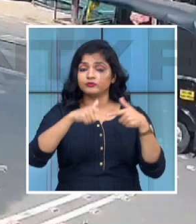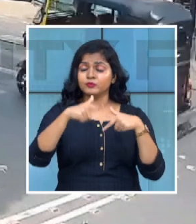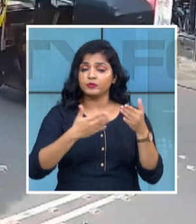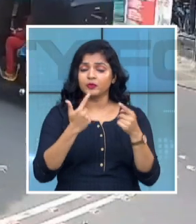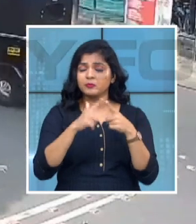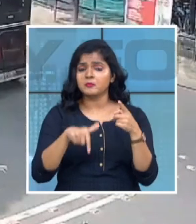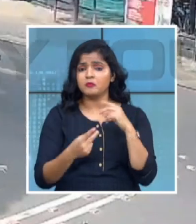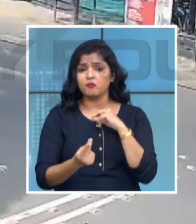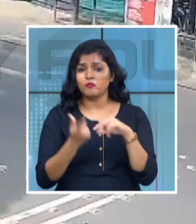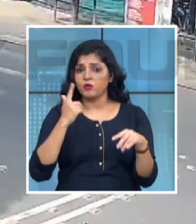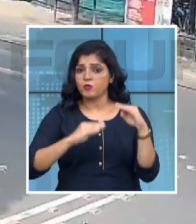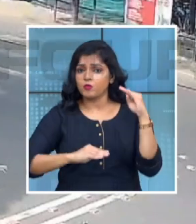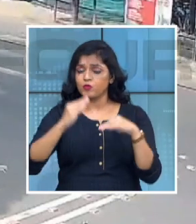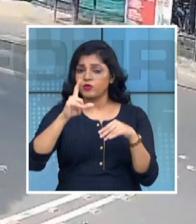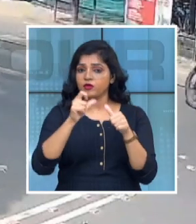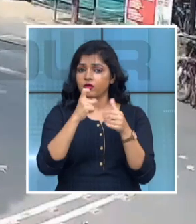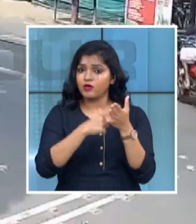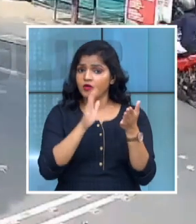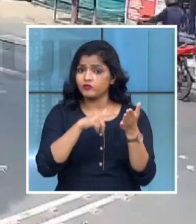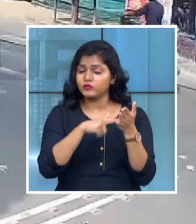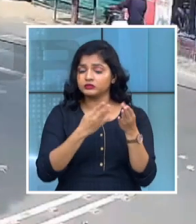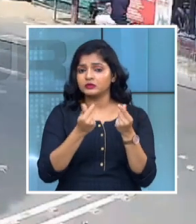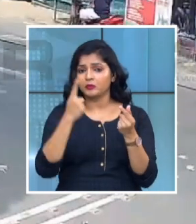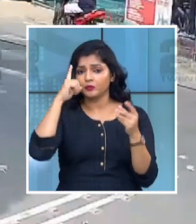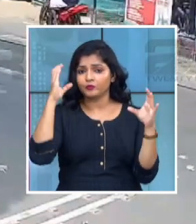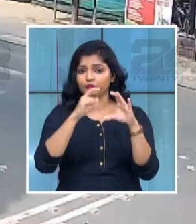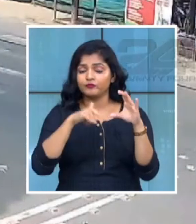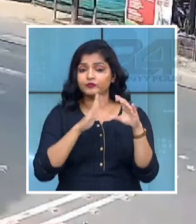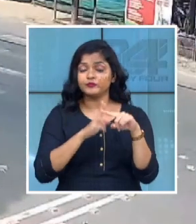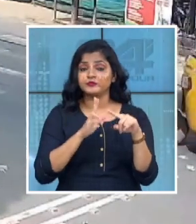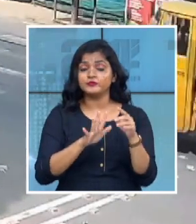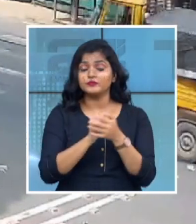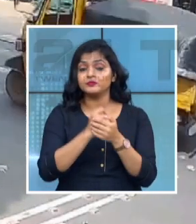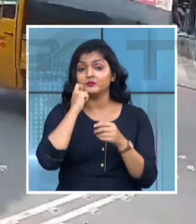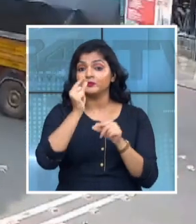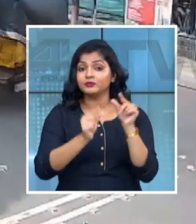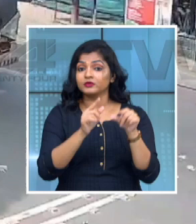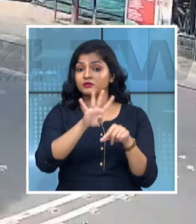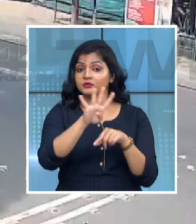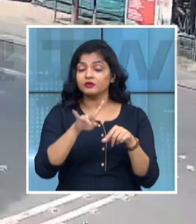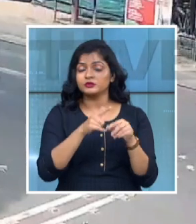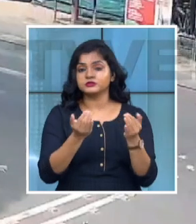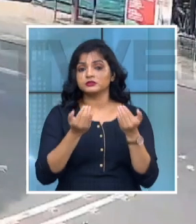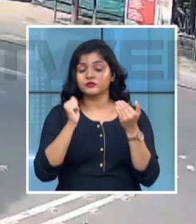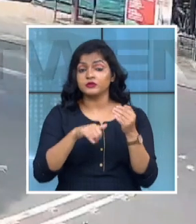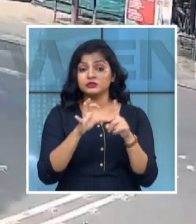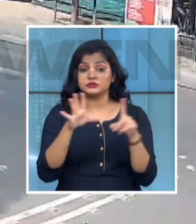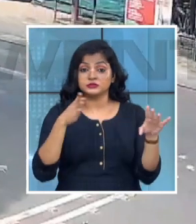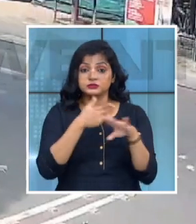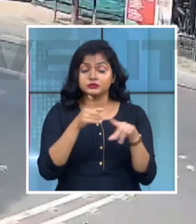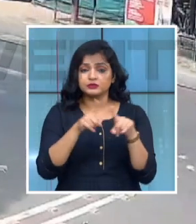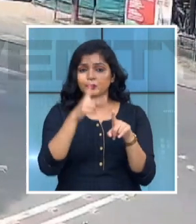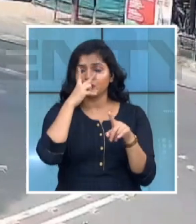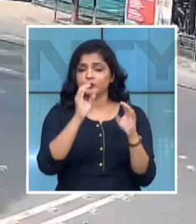അമിത വേഗതയാണോ ഈ ഒരു അപകടത്തിൽ കാരണം എന്നുള്ള കാര്യത്തിൽ ഒരു വ്യക്തത വന്നിട്ടില്ല. എങ്കിലും യുവാക്കൾ അത്ഭുതകരമായി രക്ഷപ്പെട്ടിരിക്കുകയാണ്. കാര്യമായ പരുക്ക് ആർക്കും തന്നെ